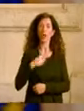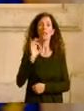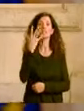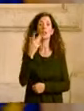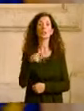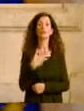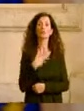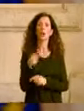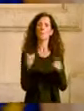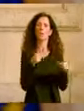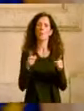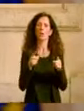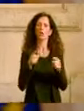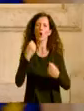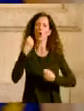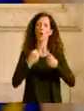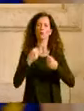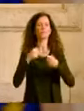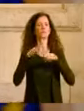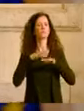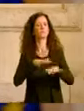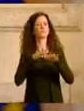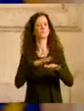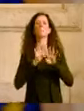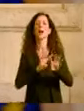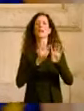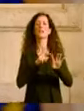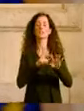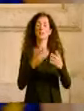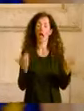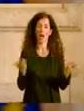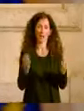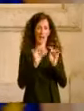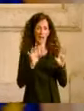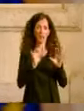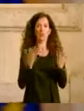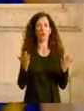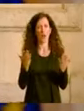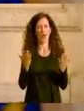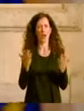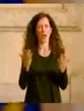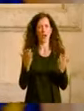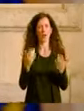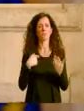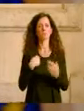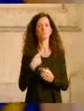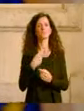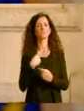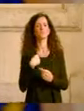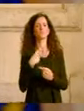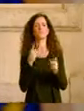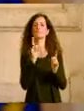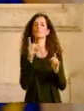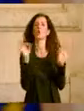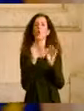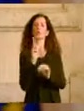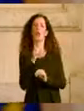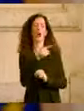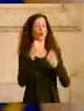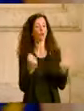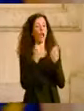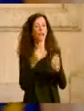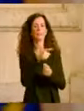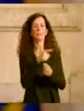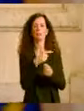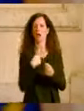manifestare in questo momento, sono liberissime, non mi permetto di sindacare le loro iniziative. Per quanto mi riguarda,